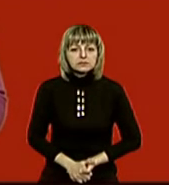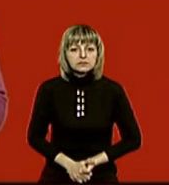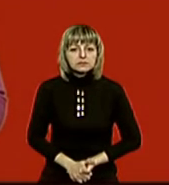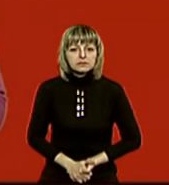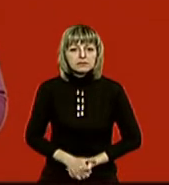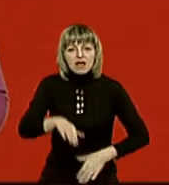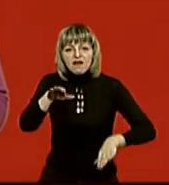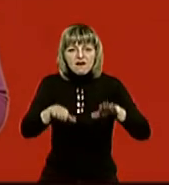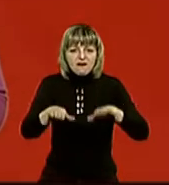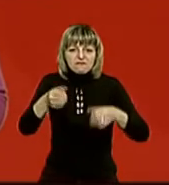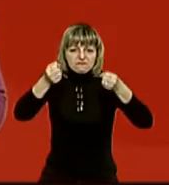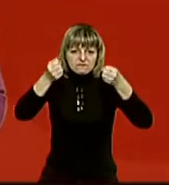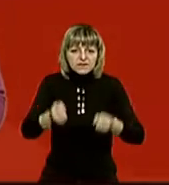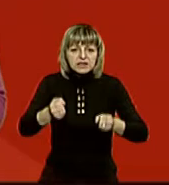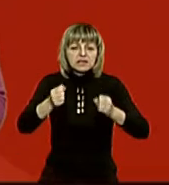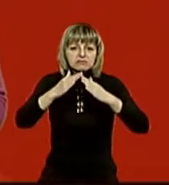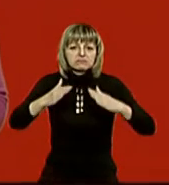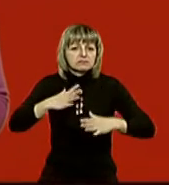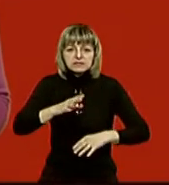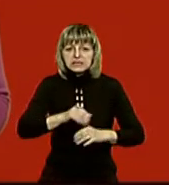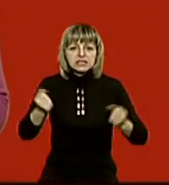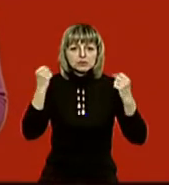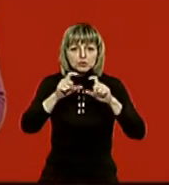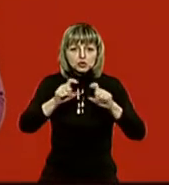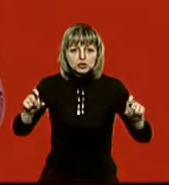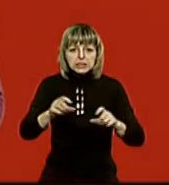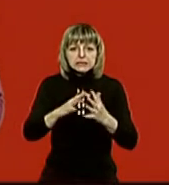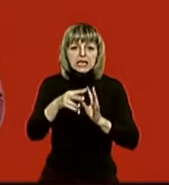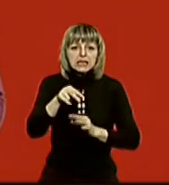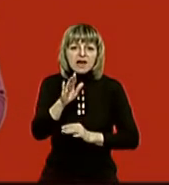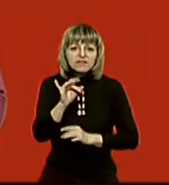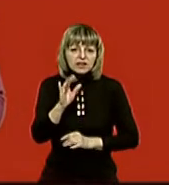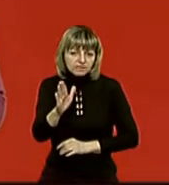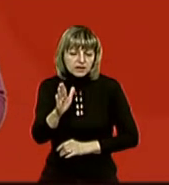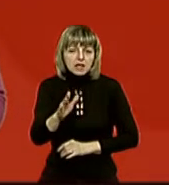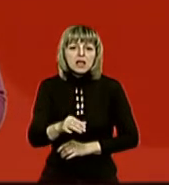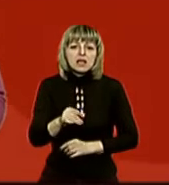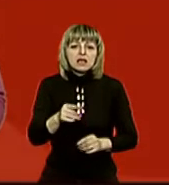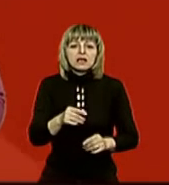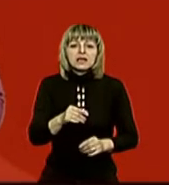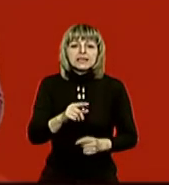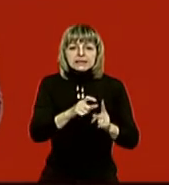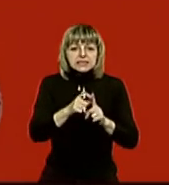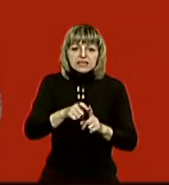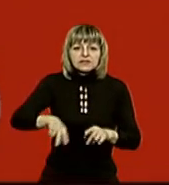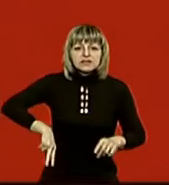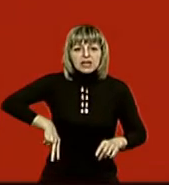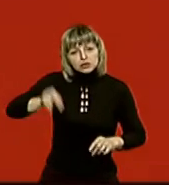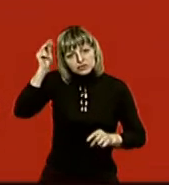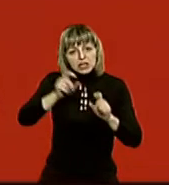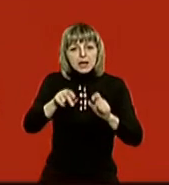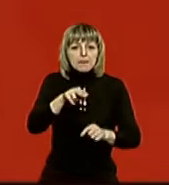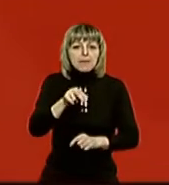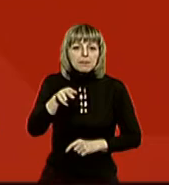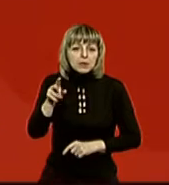Ваги снігу не витримав дах спортивного залу школи села Лаврів Луцького району. Зі слів директора навчального закладу